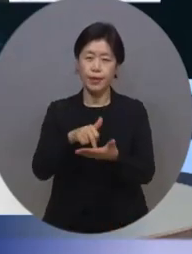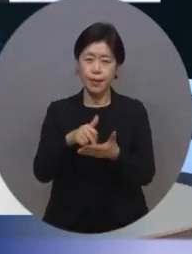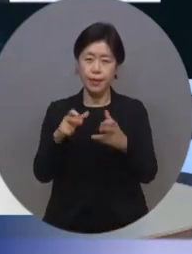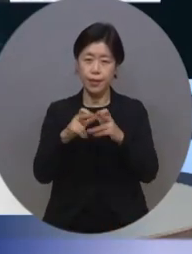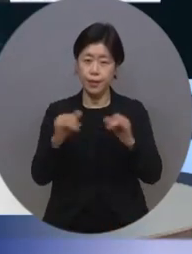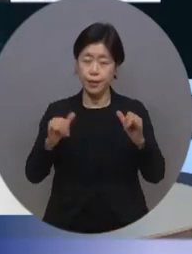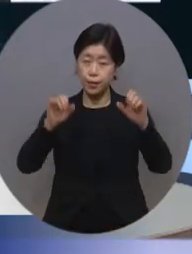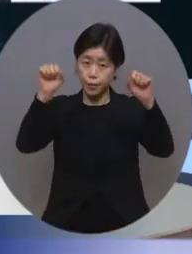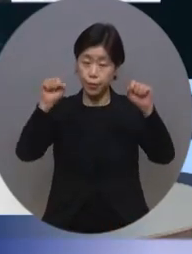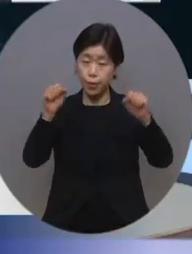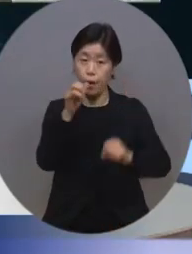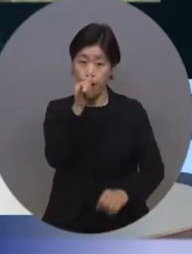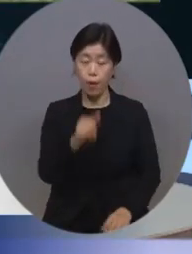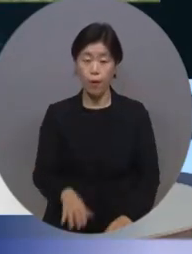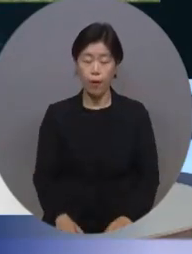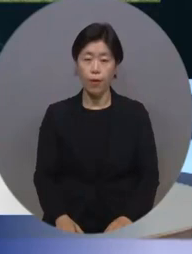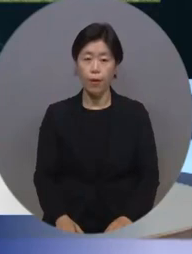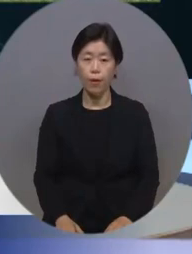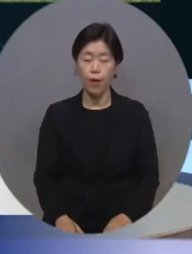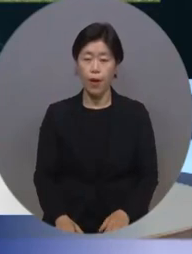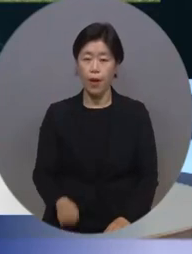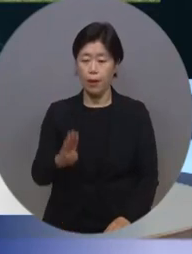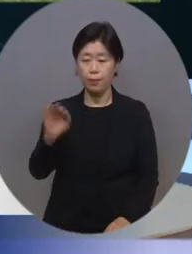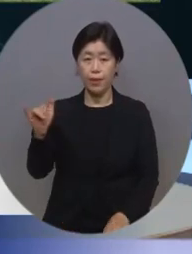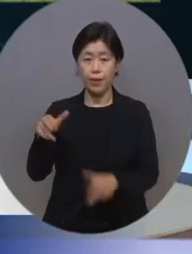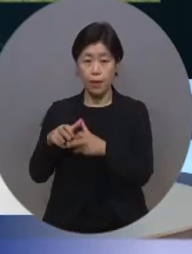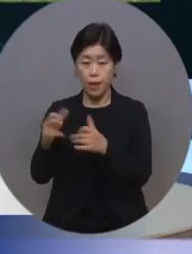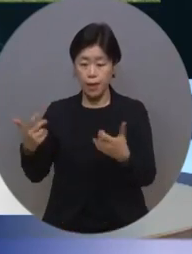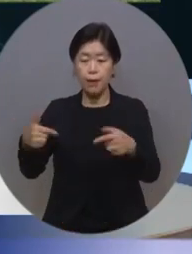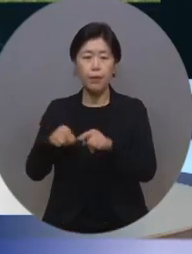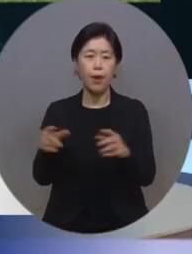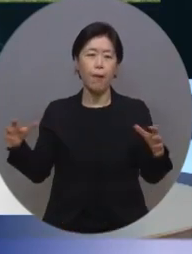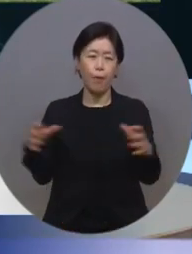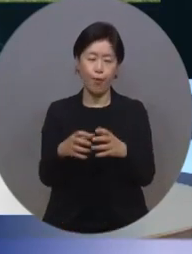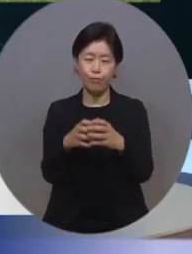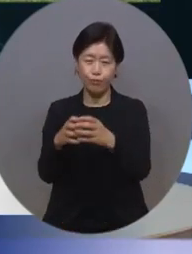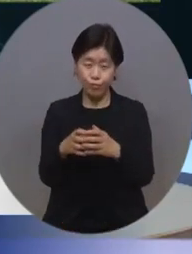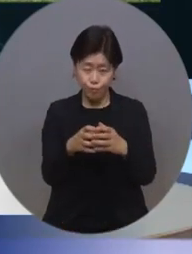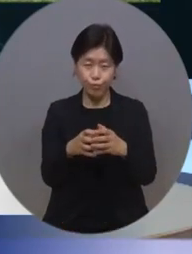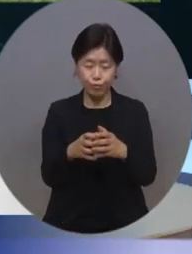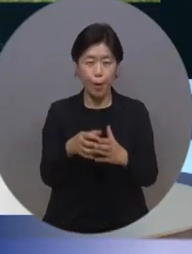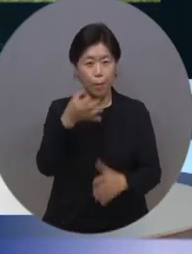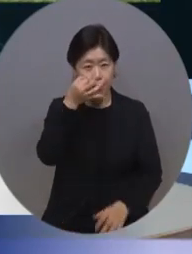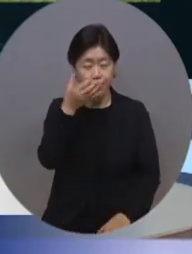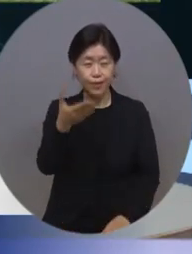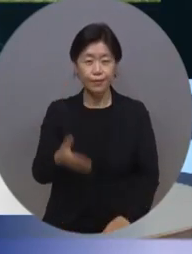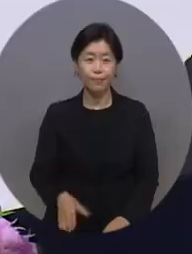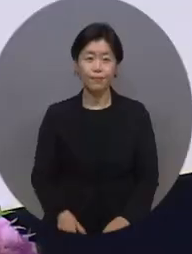개최됐습니다. 비장애인과 함께 화합하고 소통하는 시간을 박성용 기자가 전합니다.